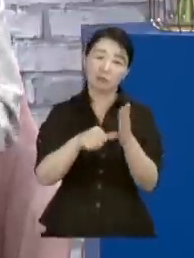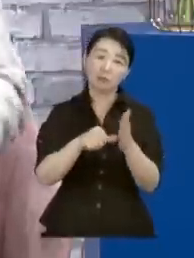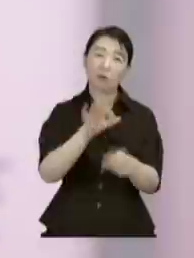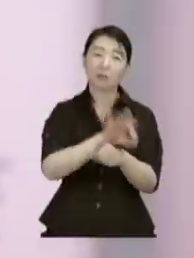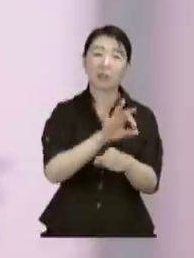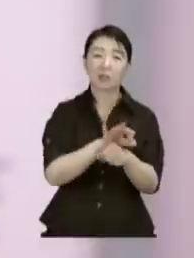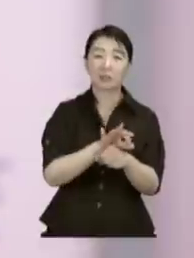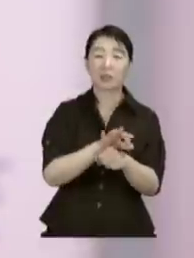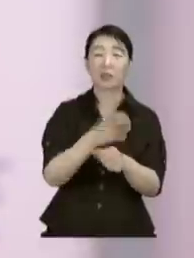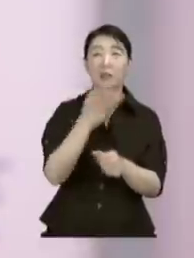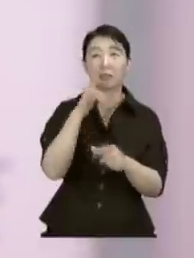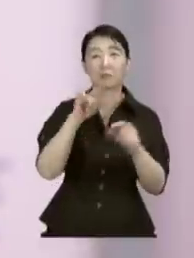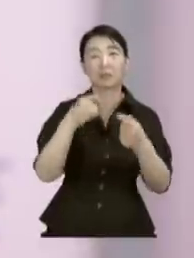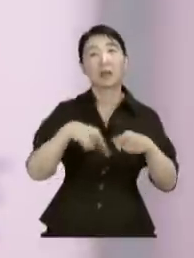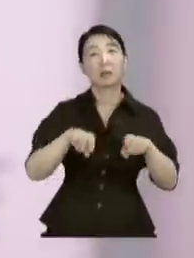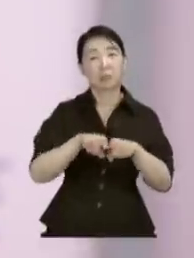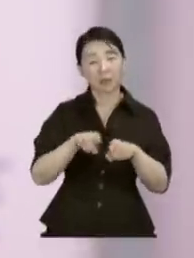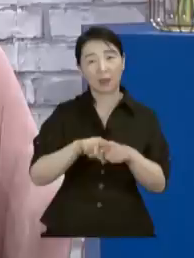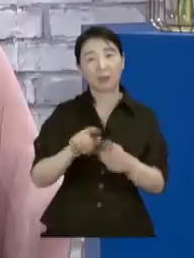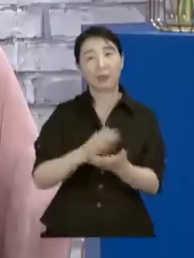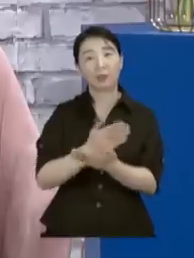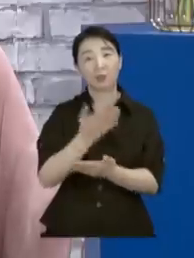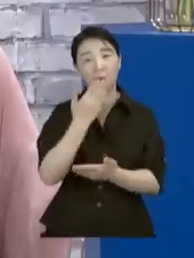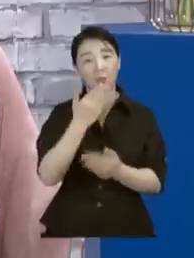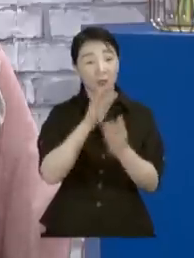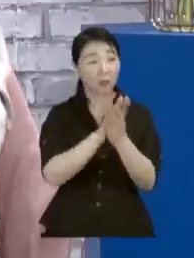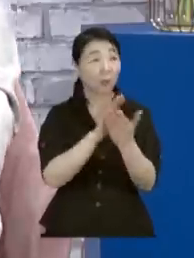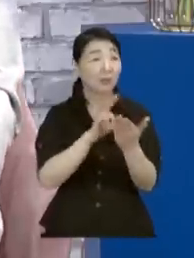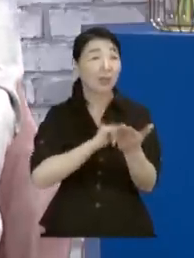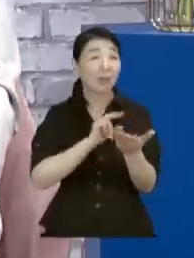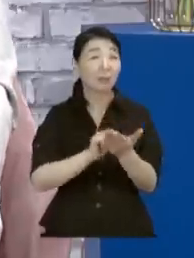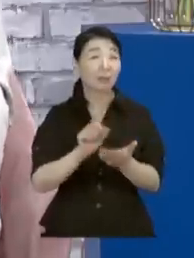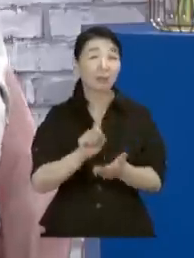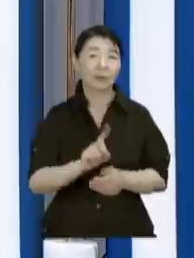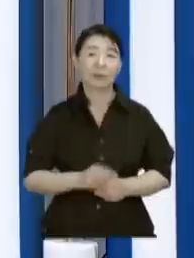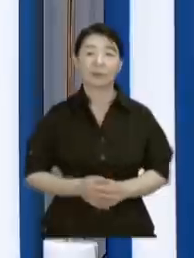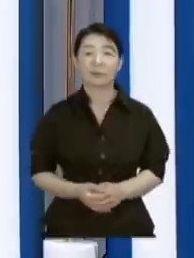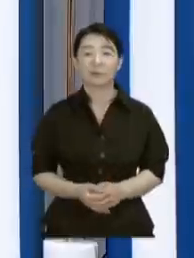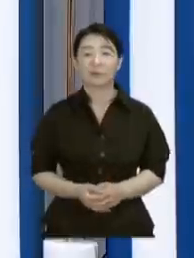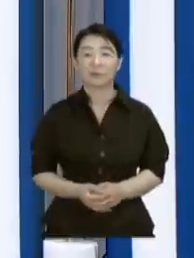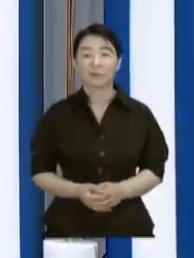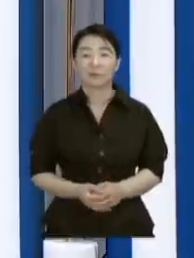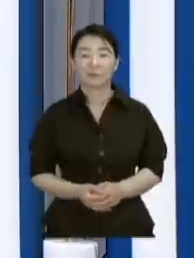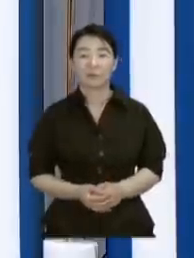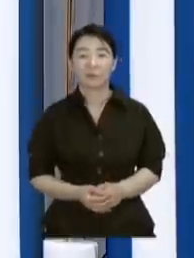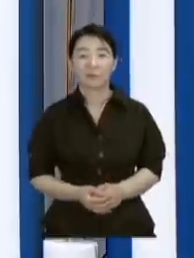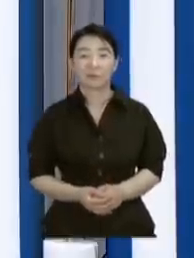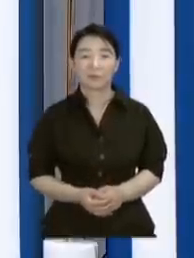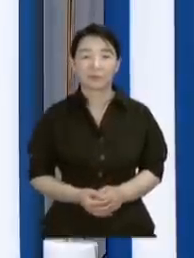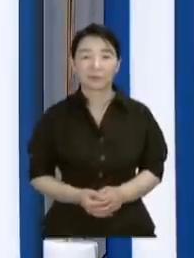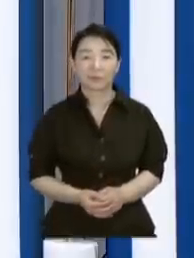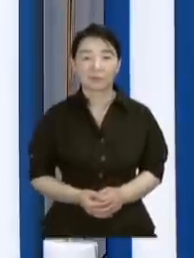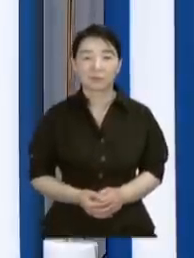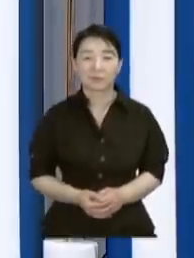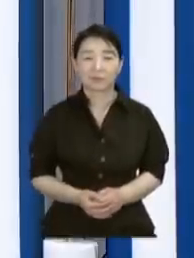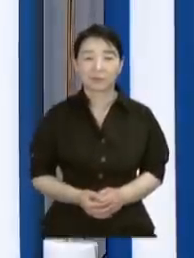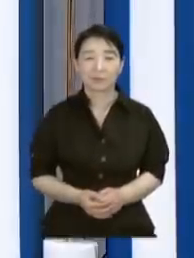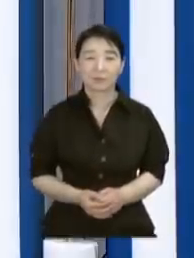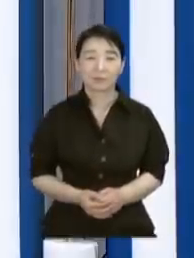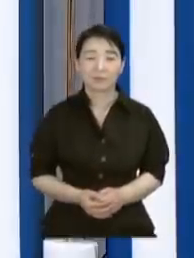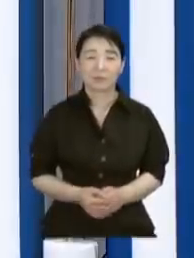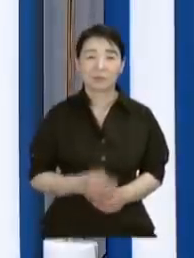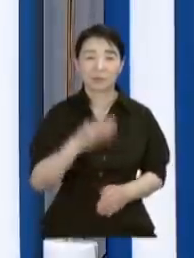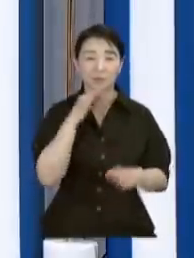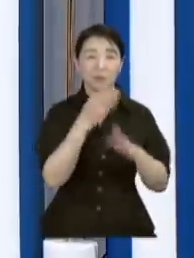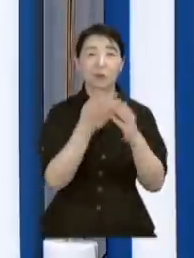같이 남북 음식 나눠서 먹고. 예, 예, 예. 자, 기도 제목 좀 여쭐게요. 네. 네. 저는 탈북민 상담, 기독